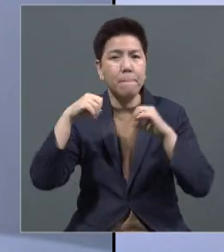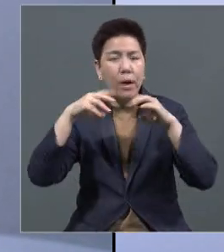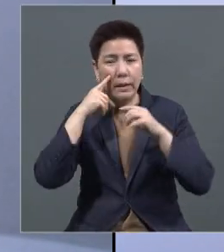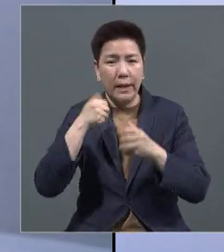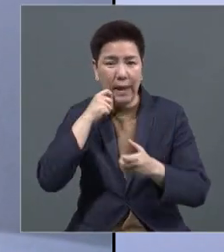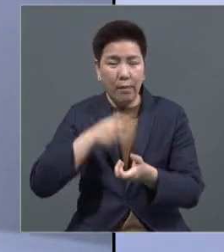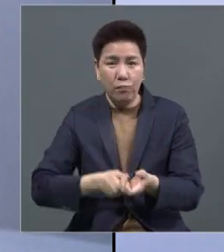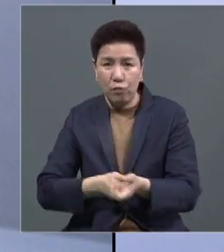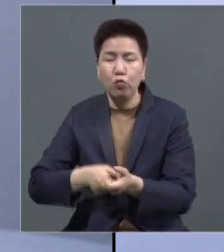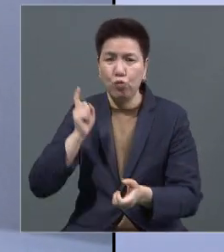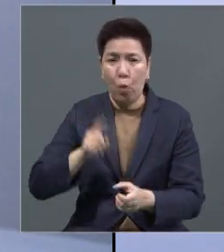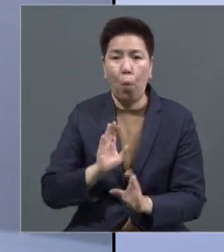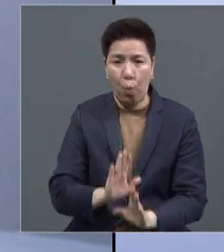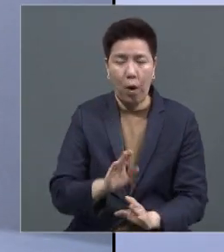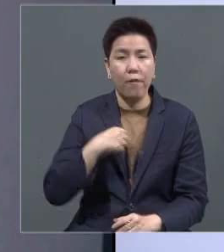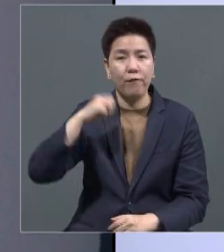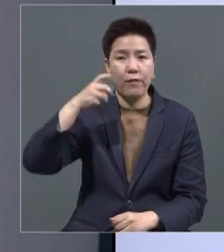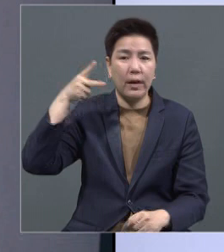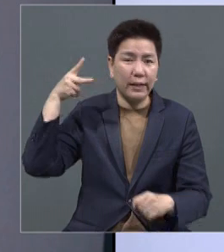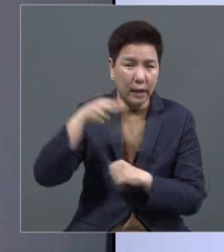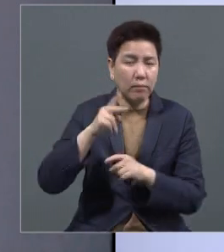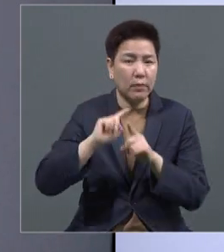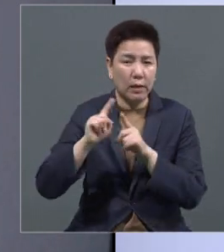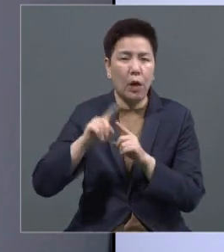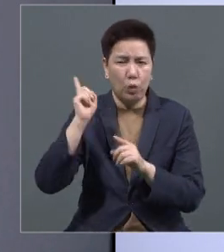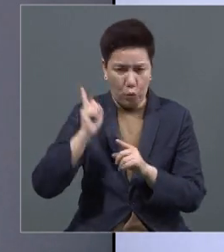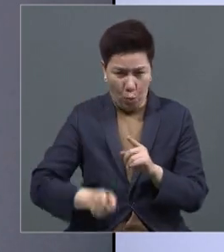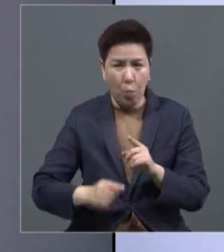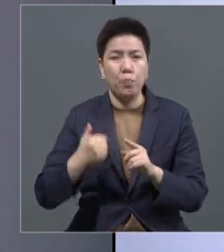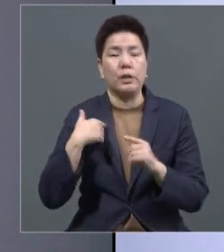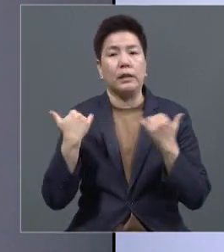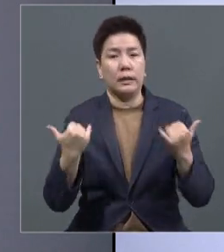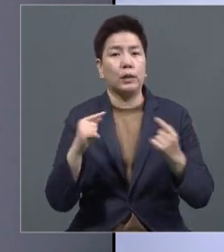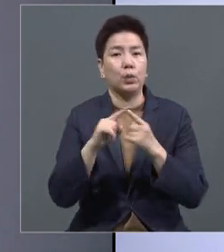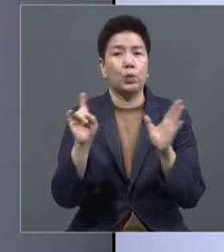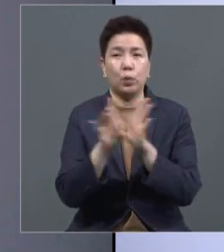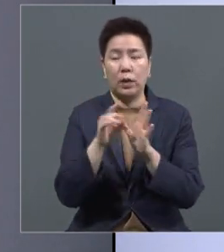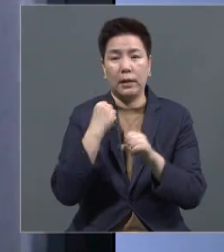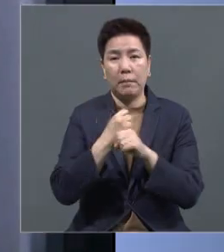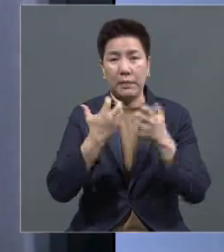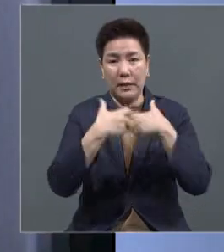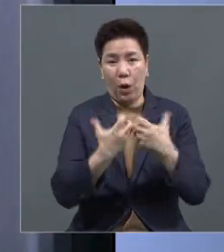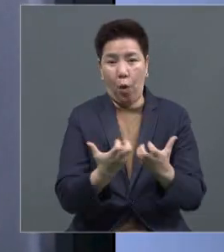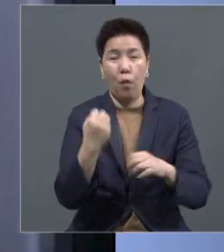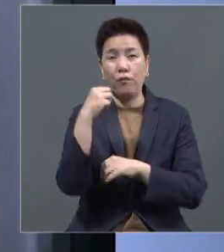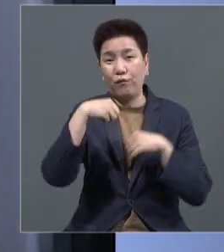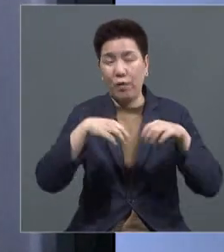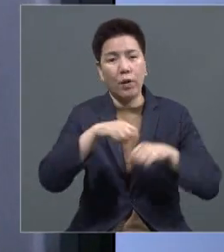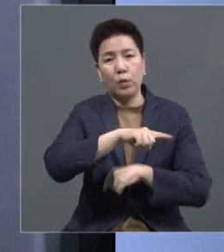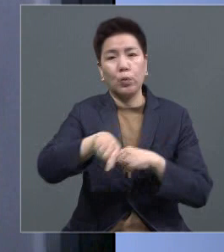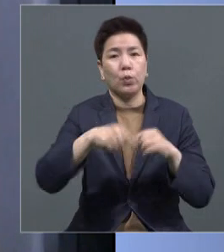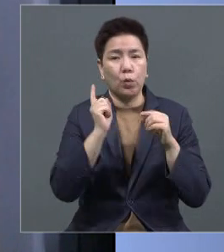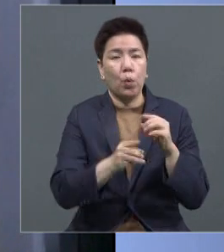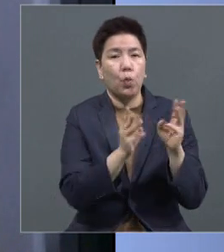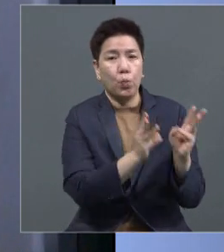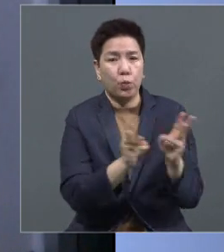ดับเพลิงต้องมีเครื่องตัดกระแสไฟฟ้า safety cutพวกเนะครับสุดท้ายก็คือการใช้งานเครื่องใช้ไฟฟ้าเราต้องใช้อย่างถูกวิธีด้วย